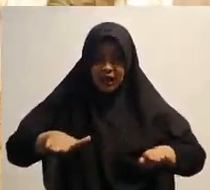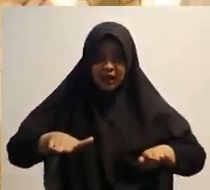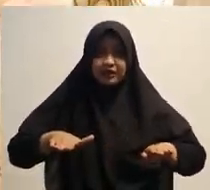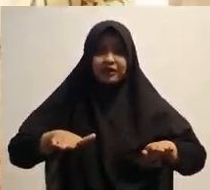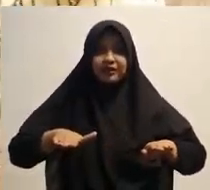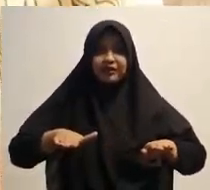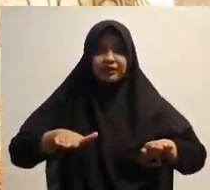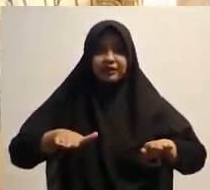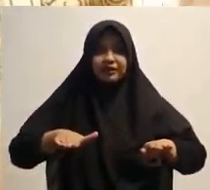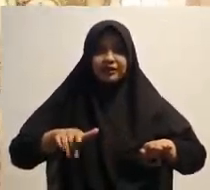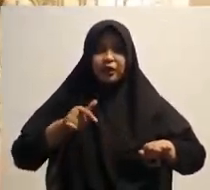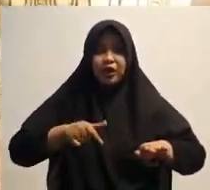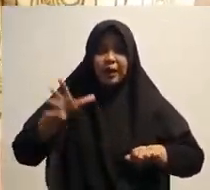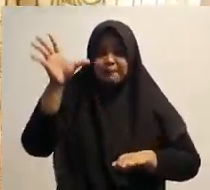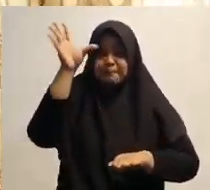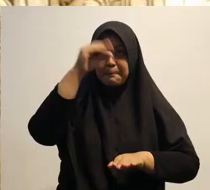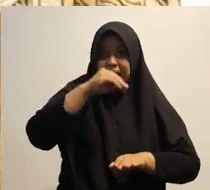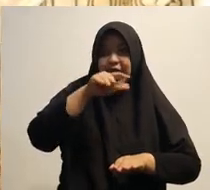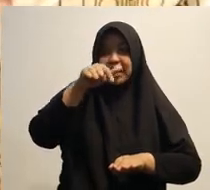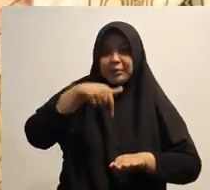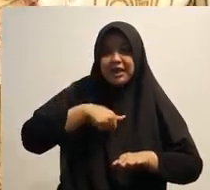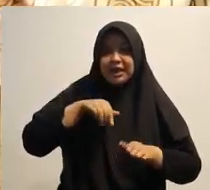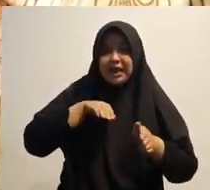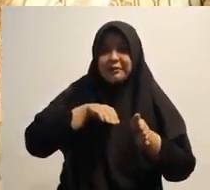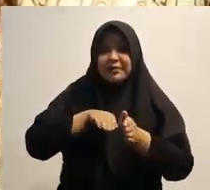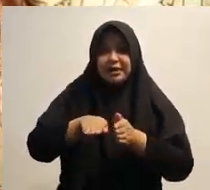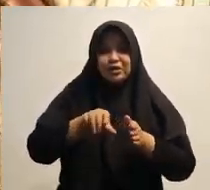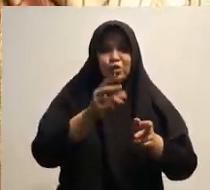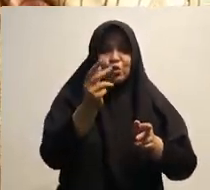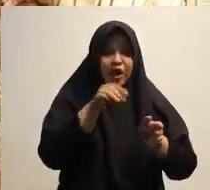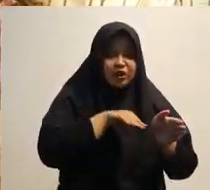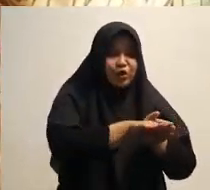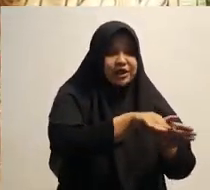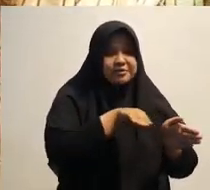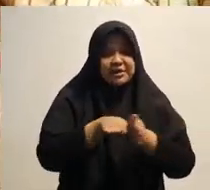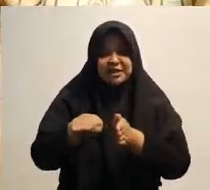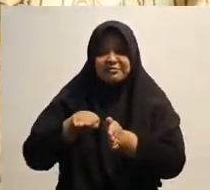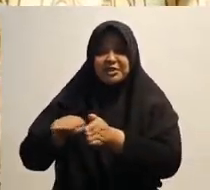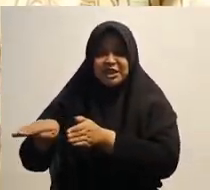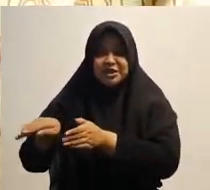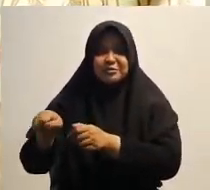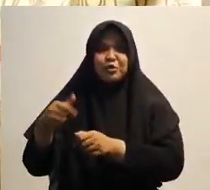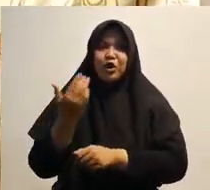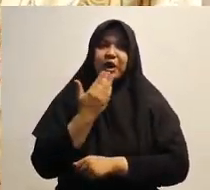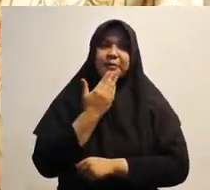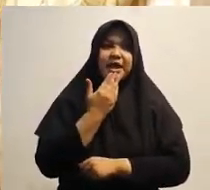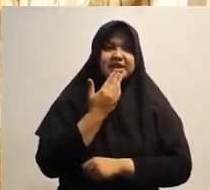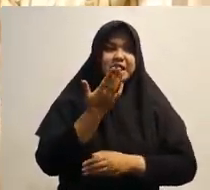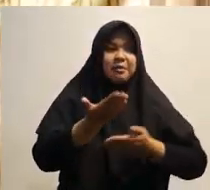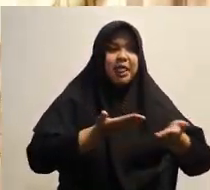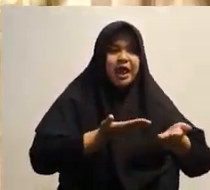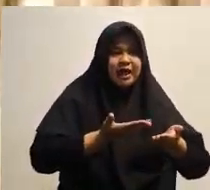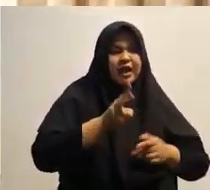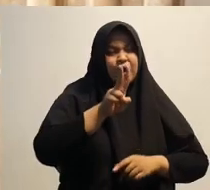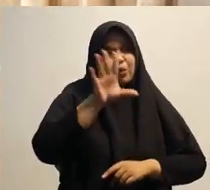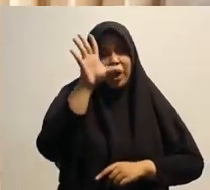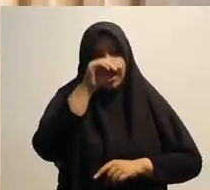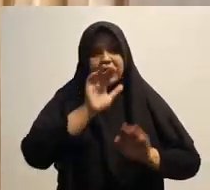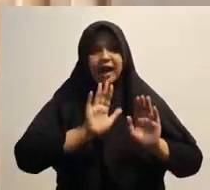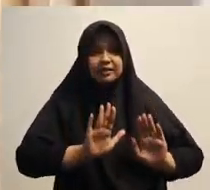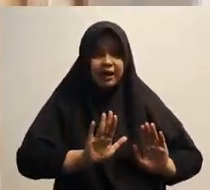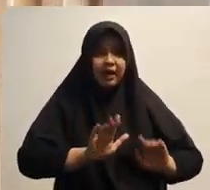selesai untuk malam harinya kami transfer uang-uang pada supplier. Biasanya kami pelayanan cuma